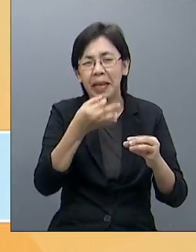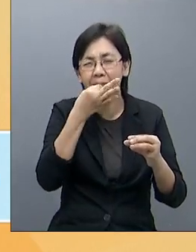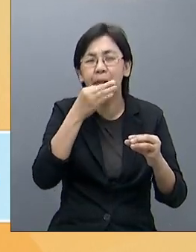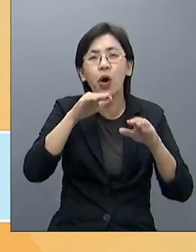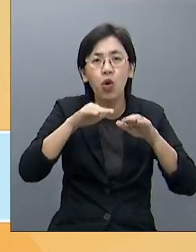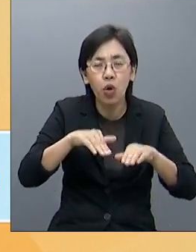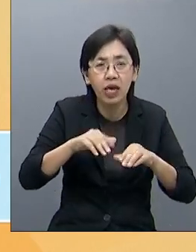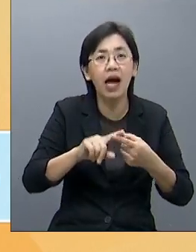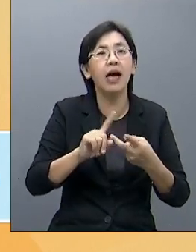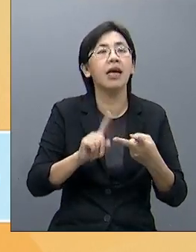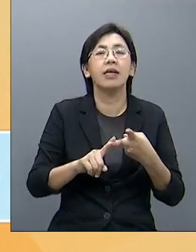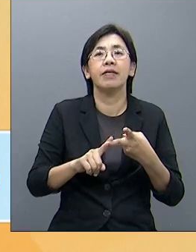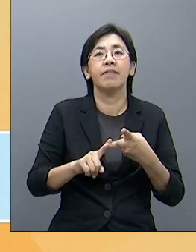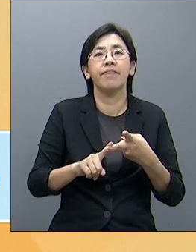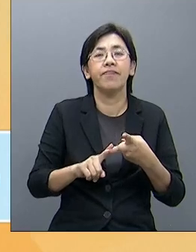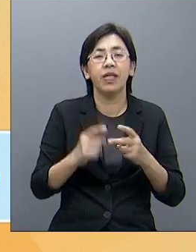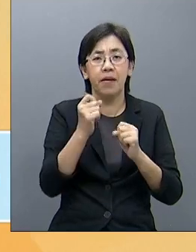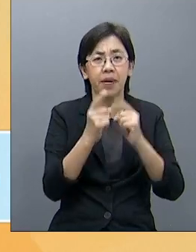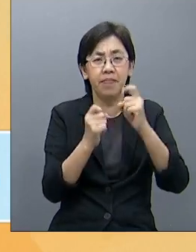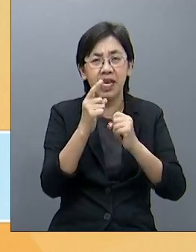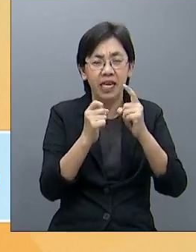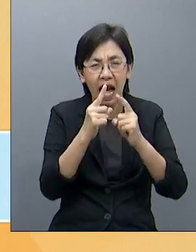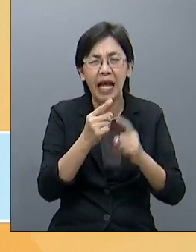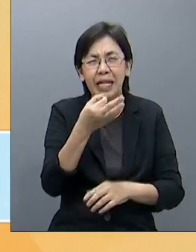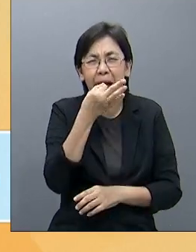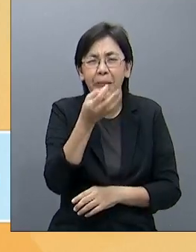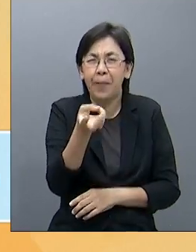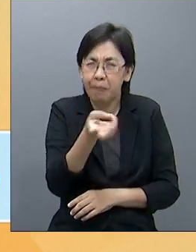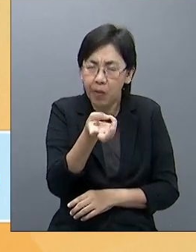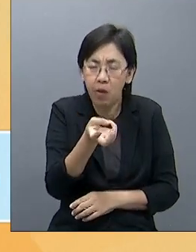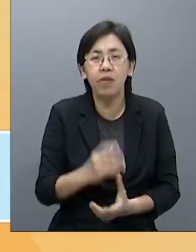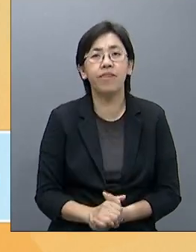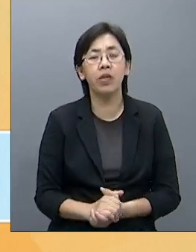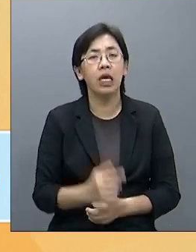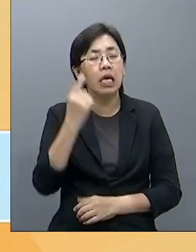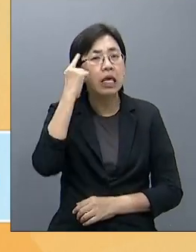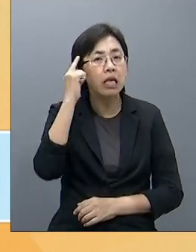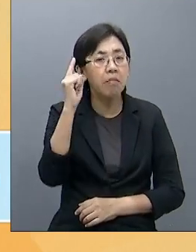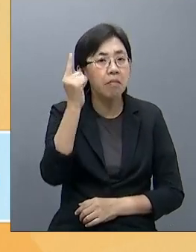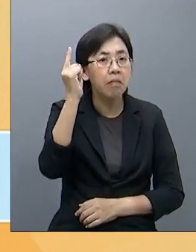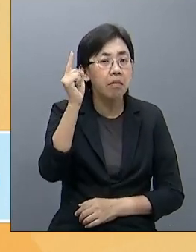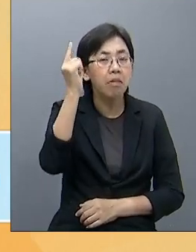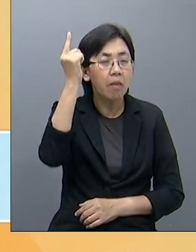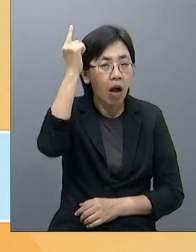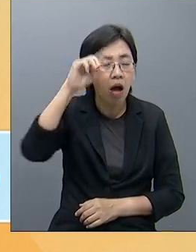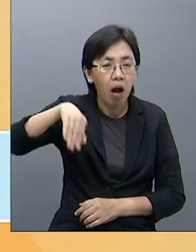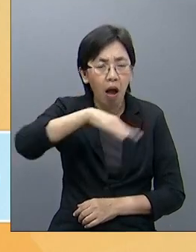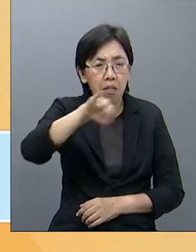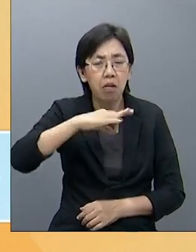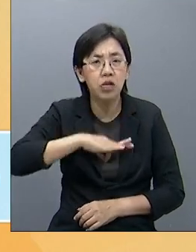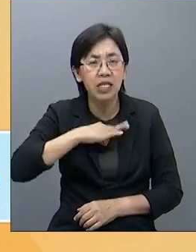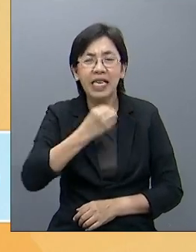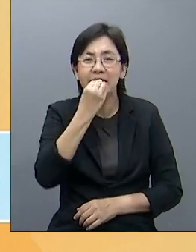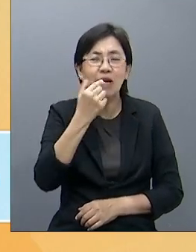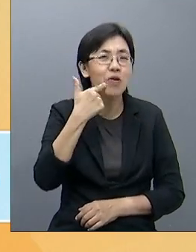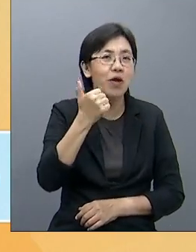หรอวากกิจงรçonันโว้มอซึเป็นนวัตรกรมที่ทำยไ ให้ผู้บิโภค ยรู้สึกเมืเดิม ย